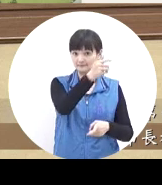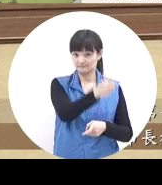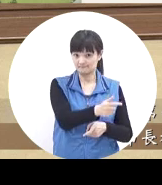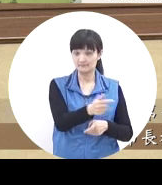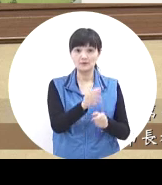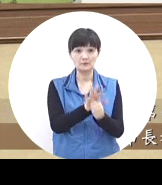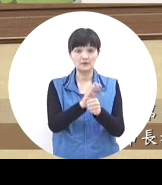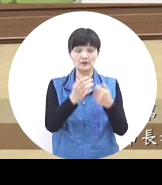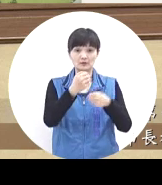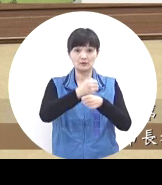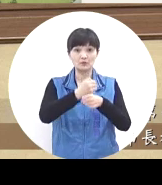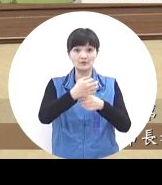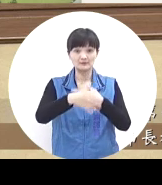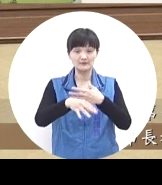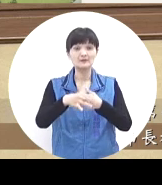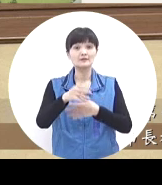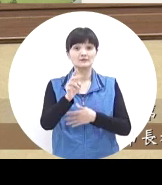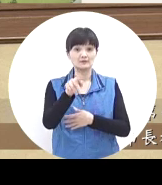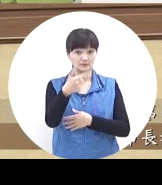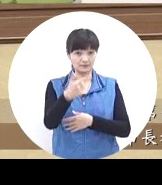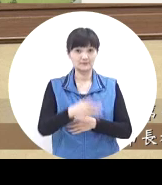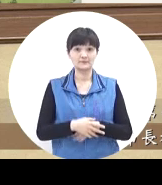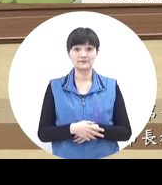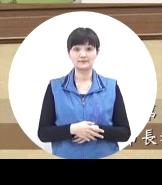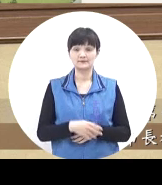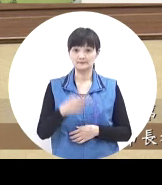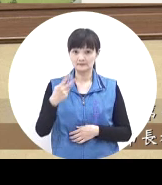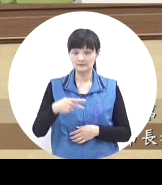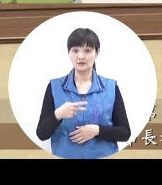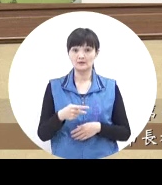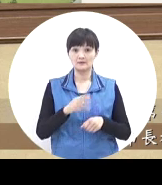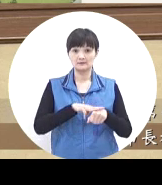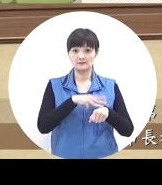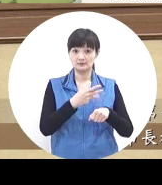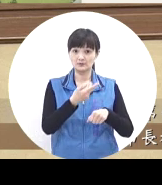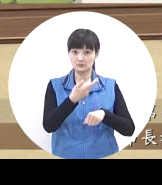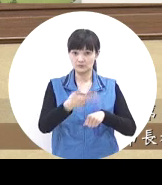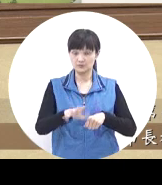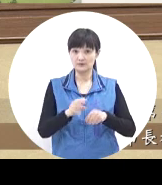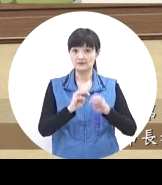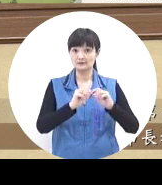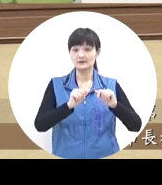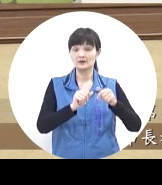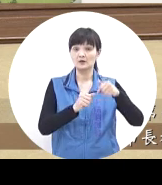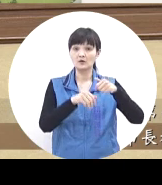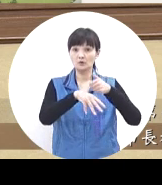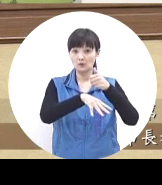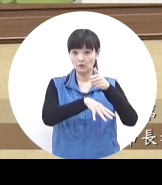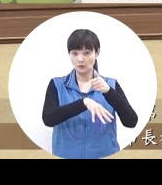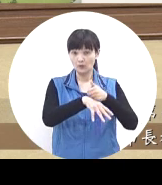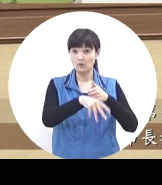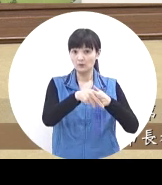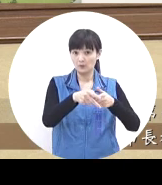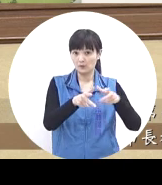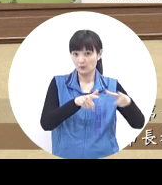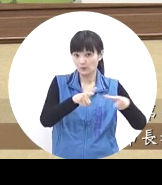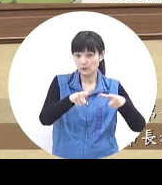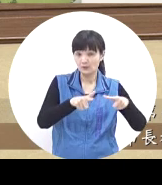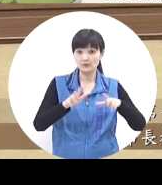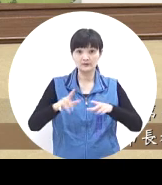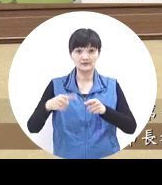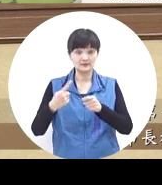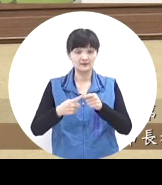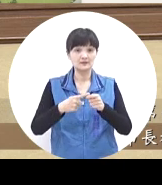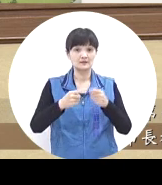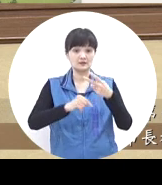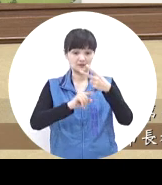会。另外，延宕了将近10年的淡水沙仑园区，今年2月已经招商签约，林